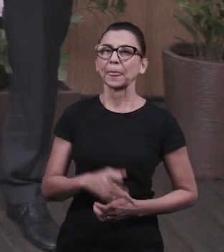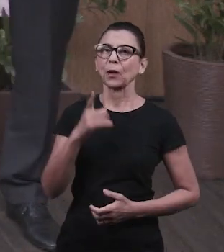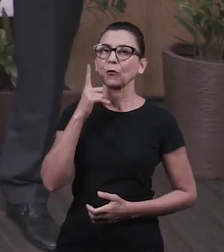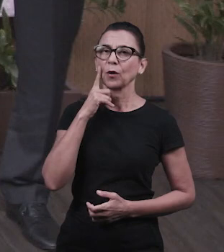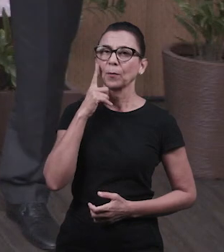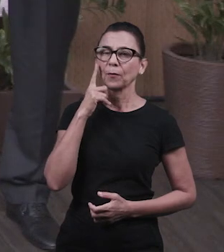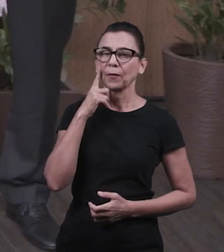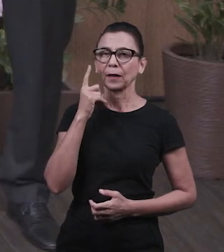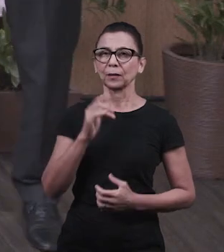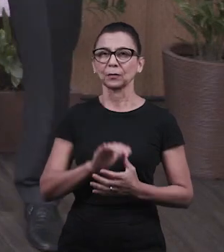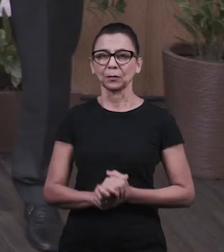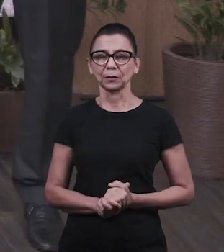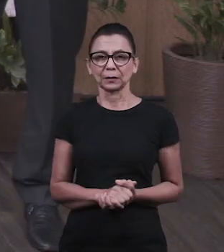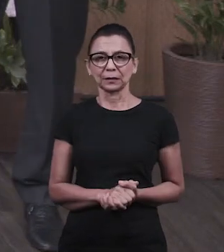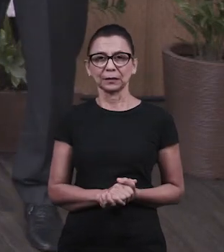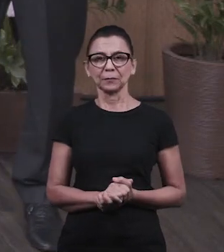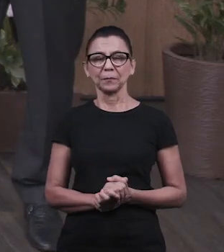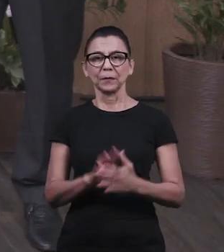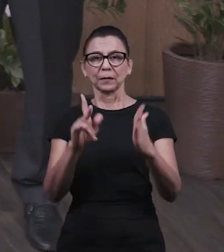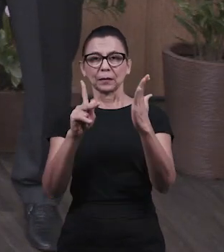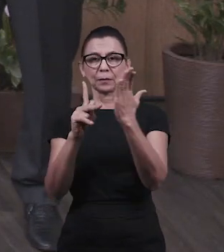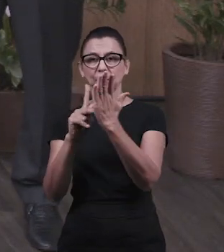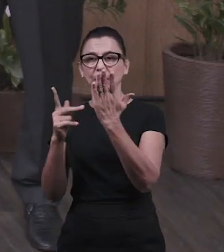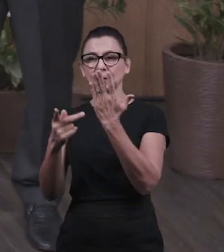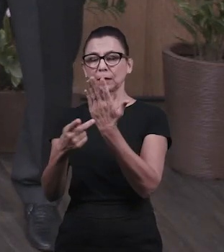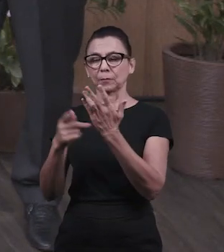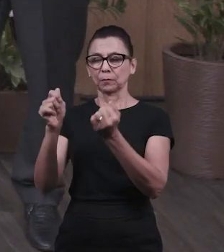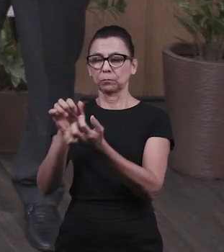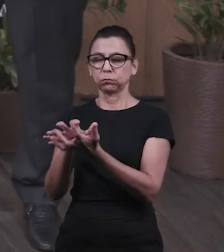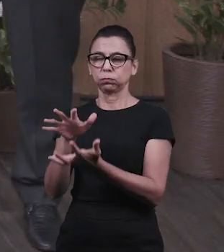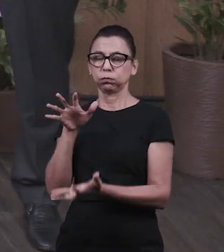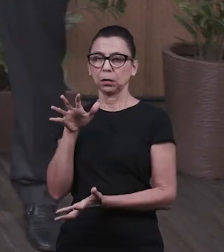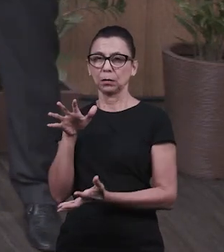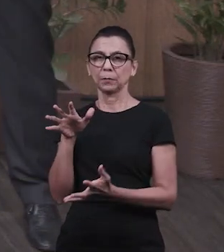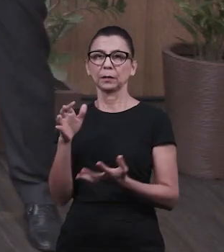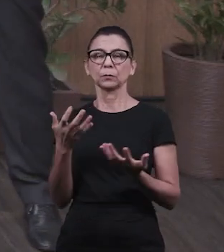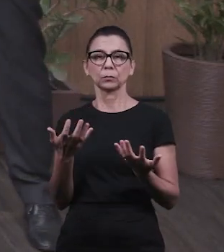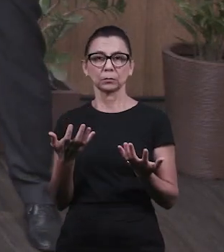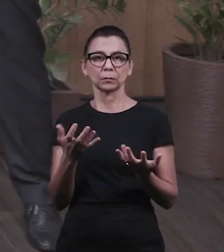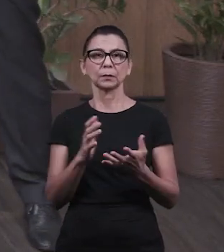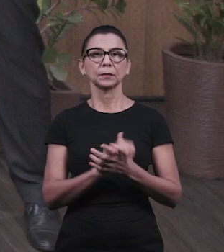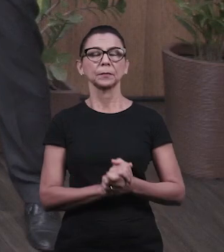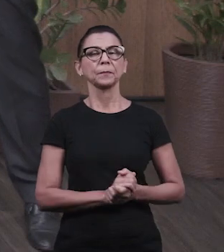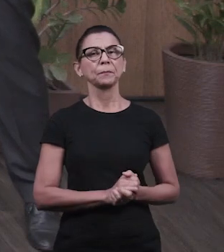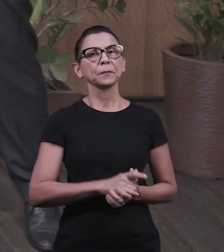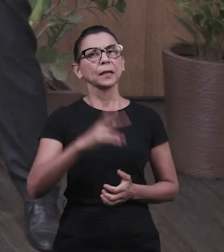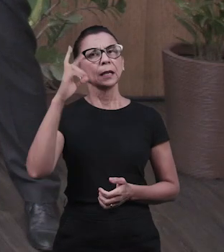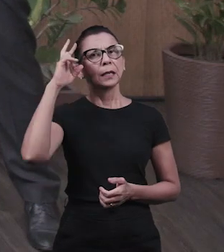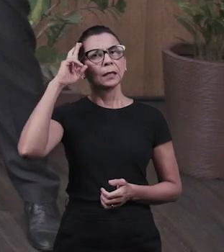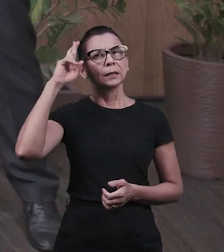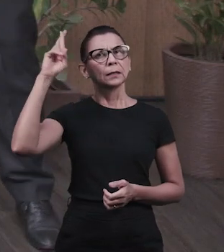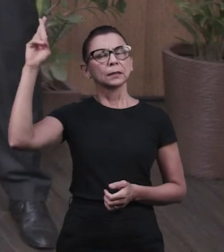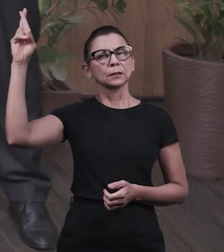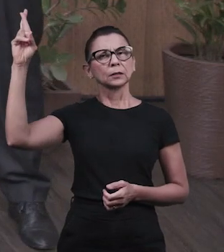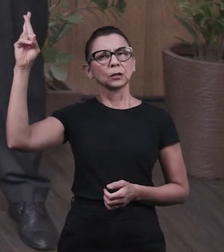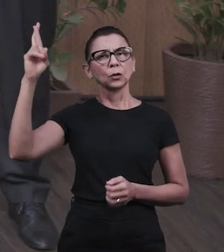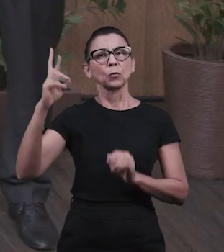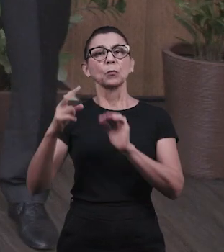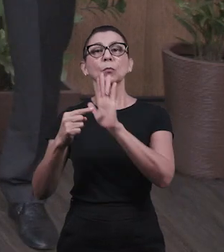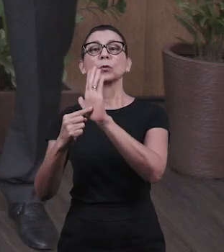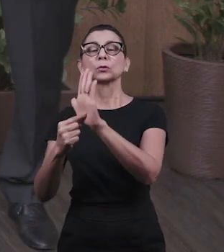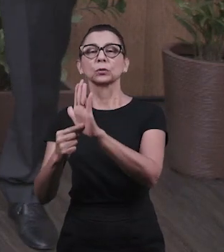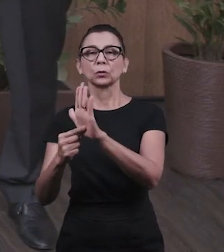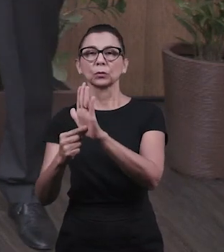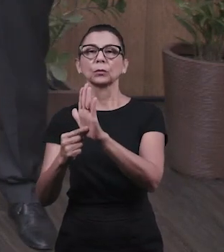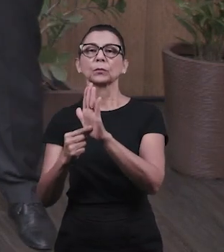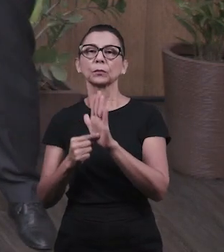закваске. Почему? Потому что Господь Иисус, Бог, повелел, чтобы в момент, когда народ изошел из Египта,